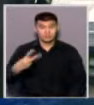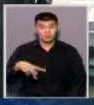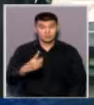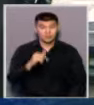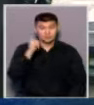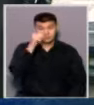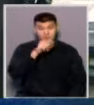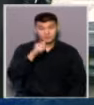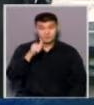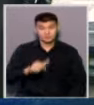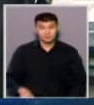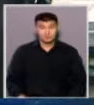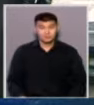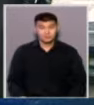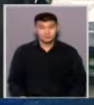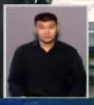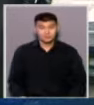2021 жылғы